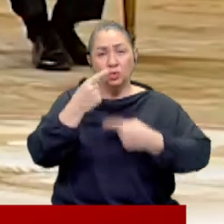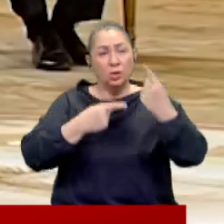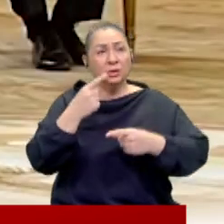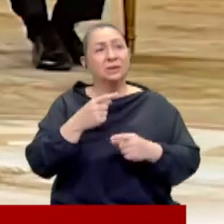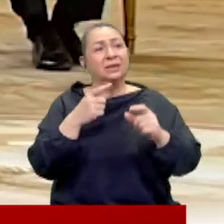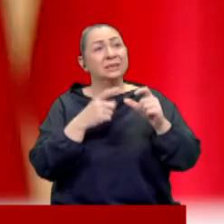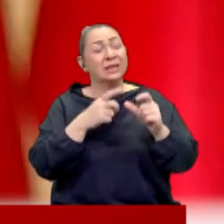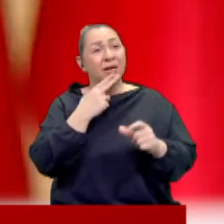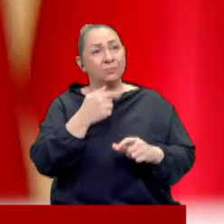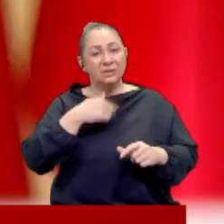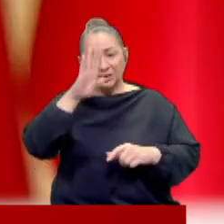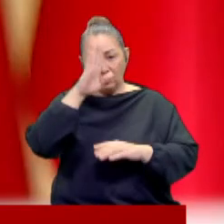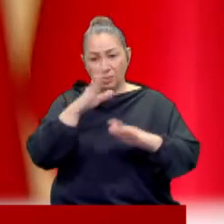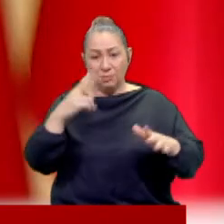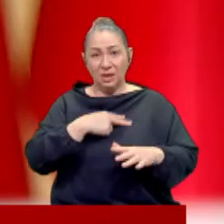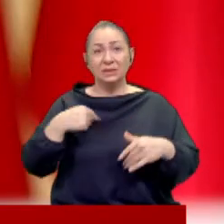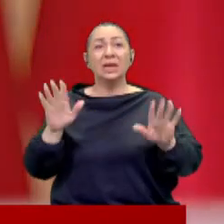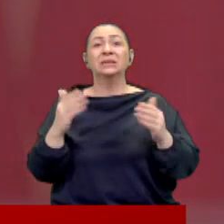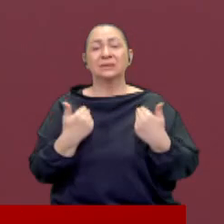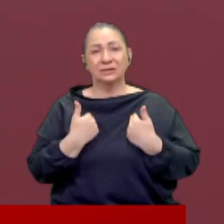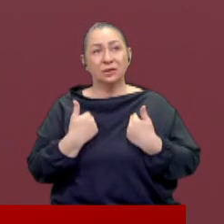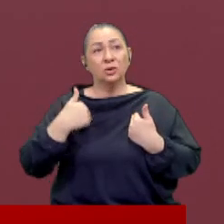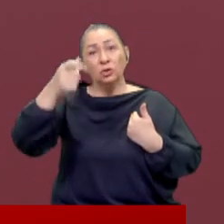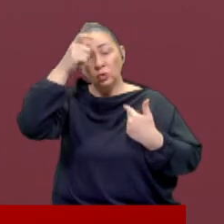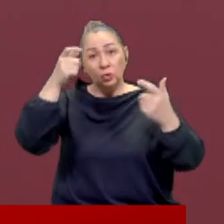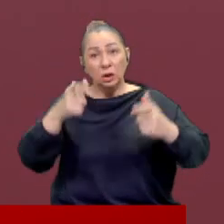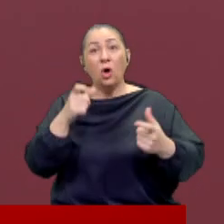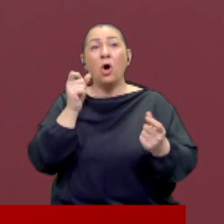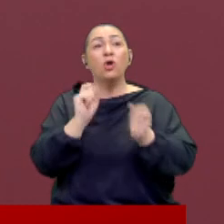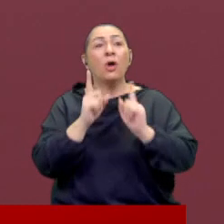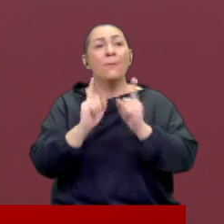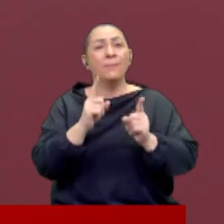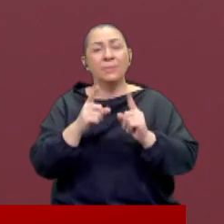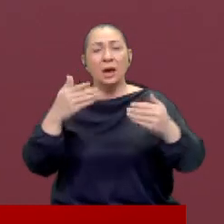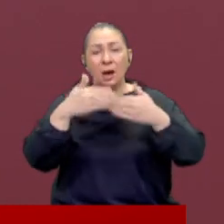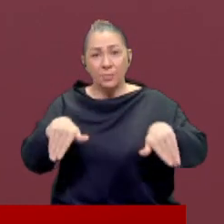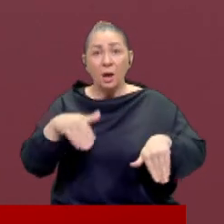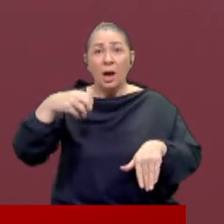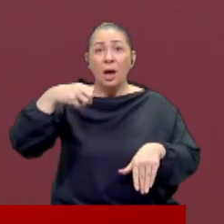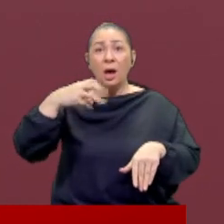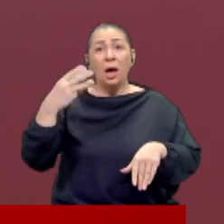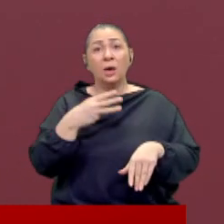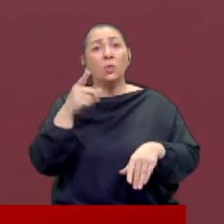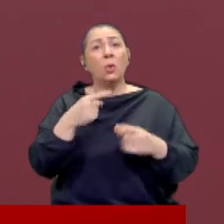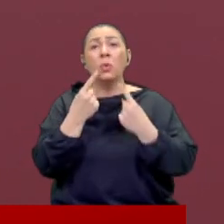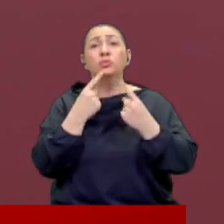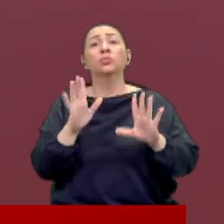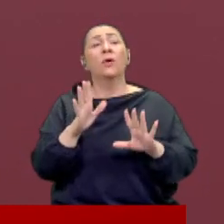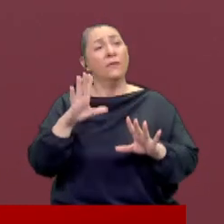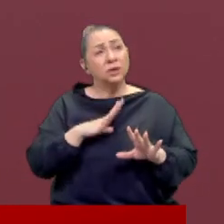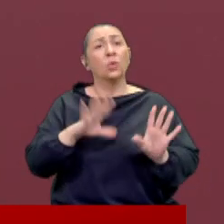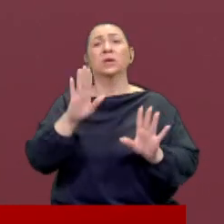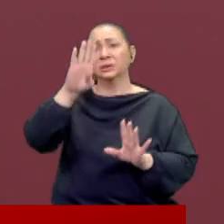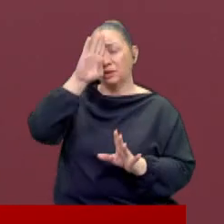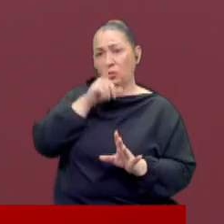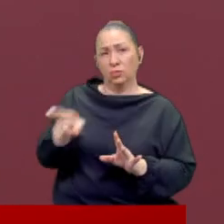ediliyordu Biz İstanbul Büyükşehir Belediyesi değiliz Türkiye'de otoyolları kapalı ama Tayyip Erdoğan hiç oradan bahsetmiyor Varsa